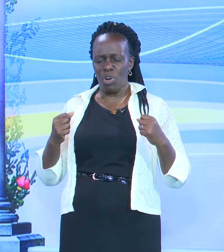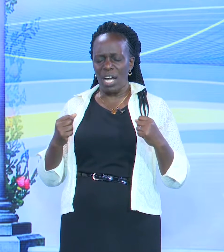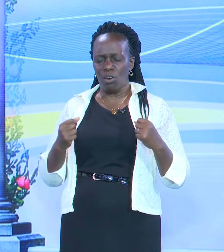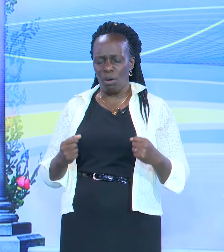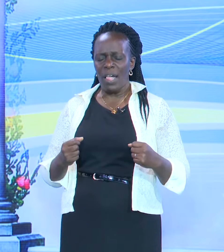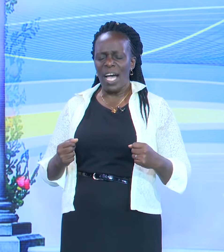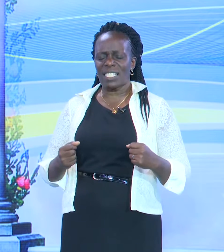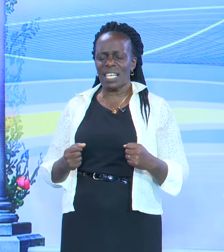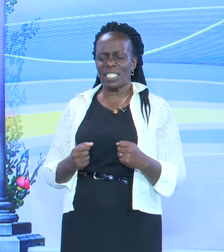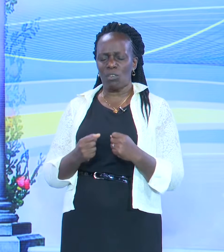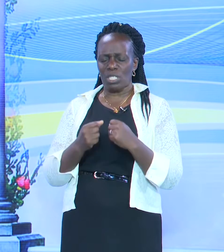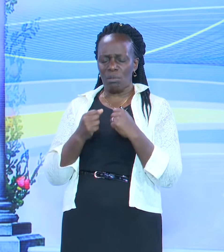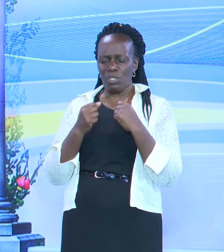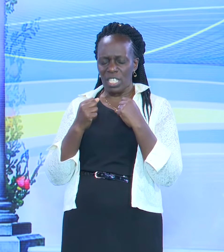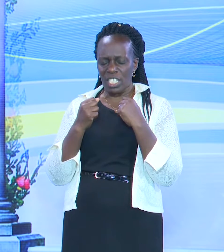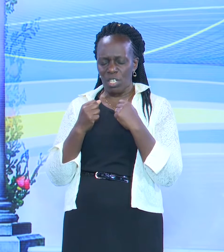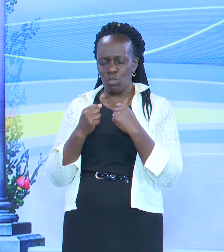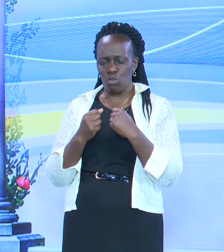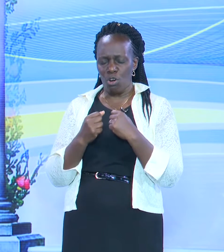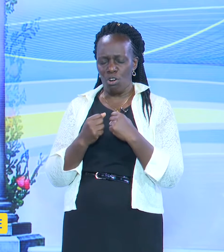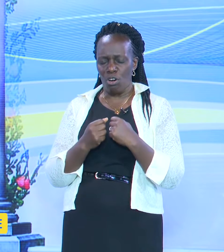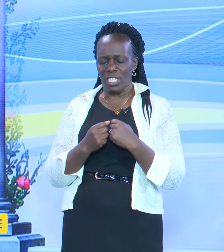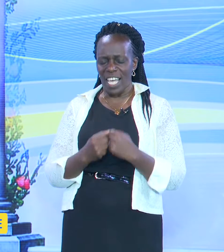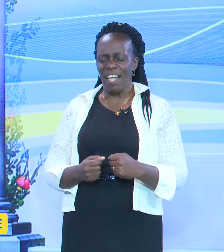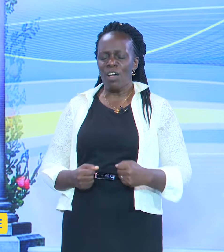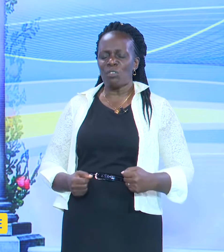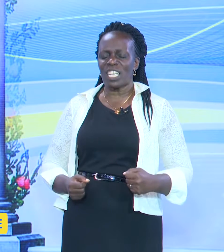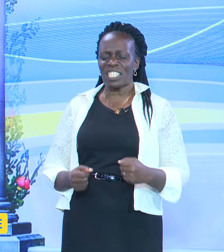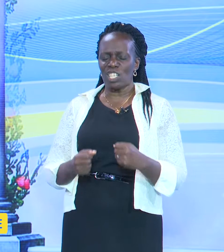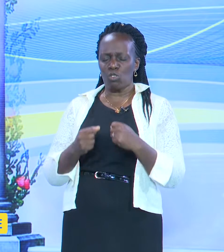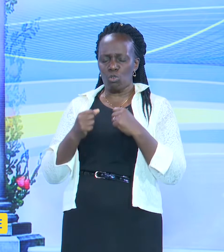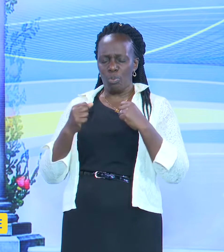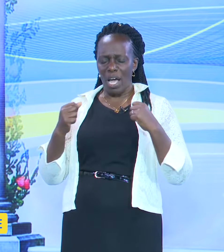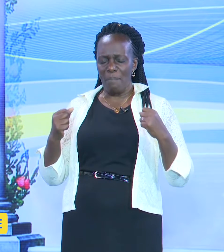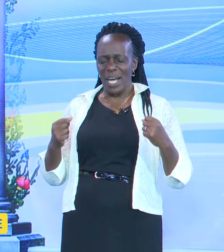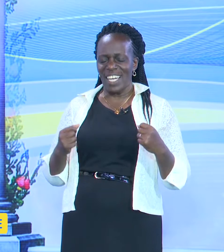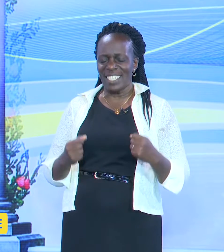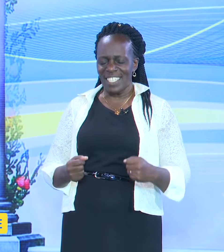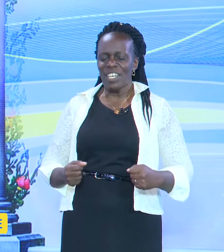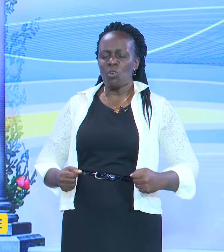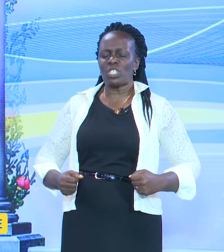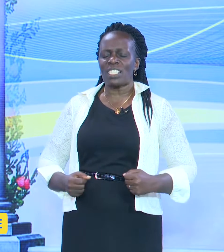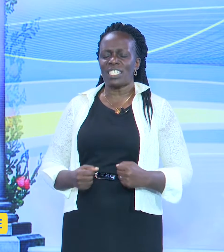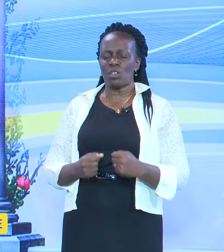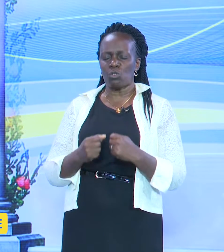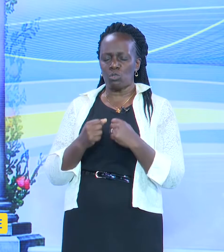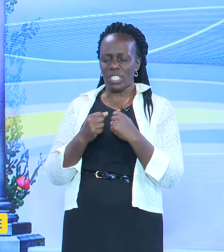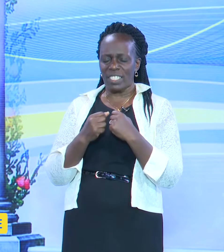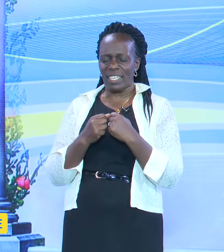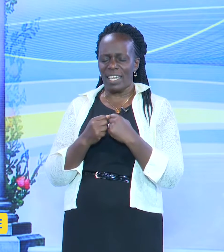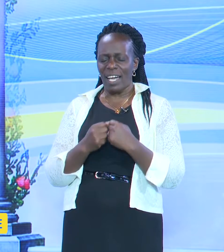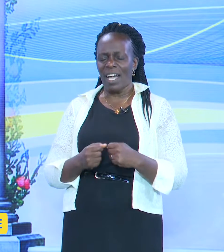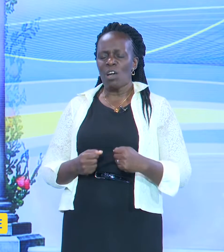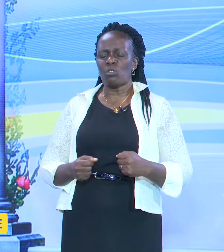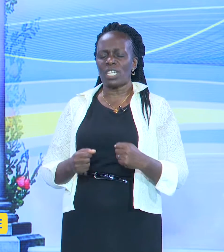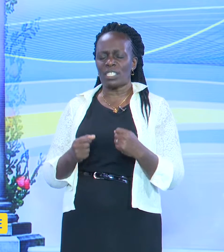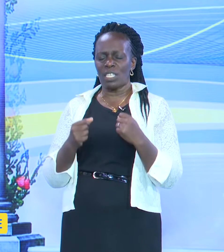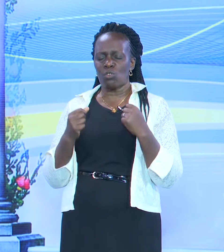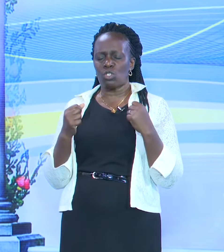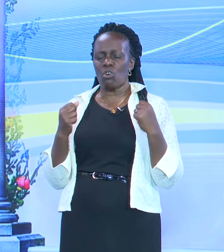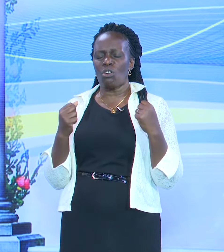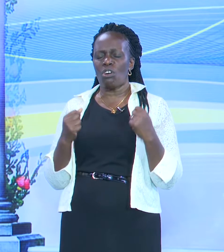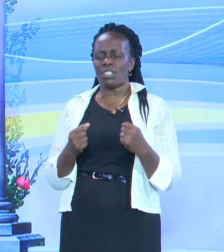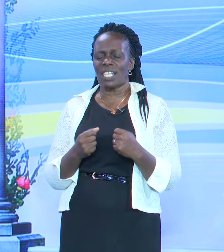mikononi mwako. Asante kwa sababu utazidi kutuongoza, utazidi kutupa amani, utazidi kututetea,